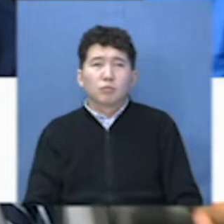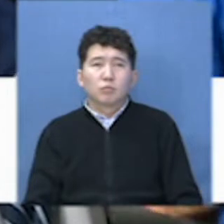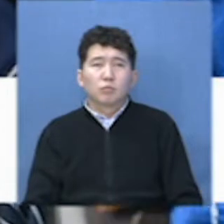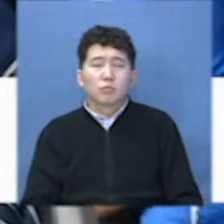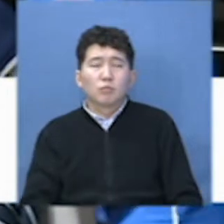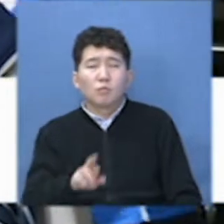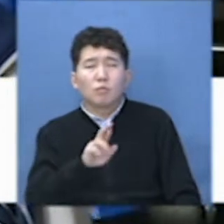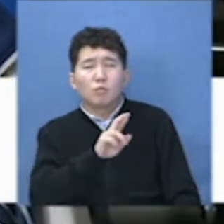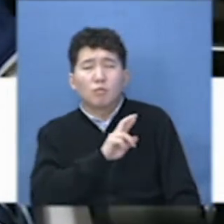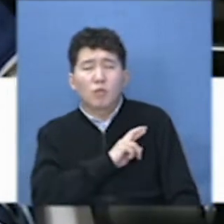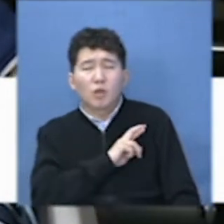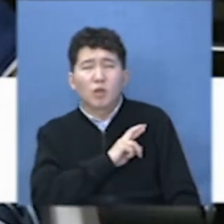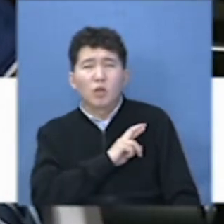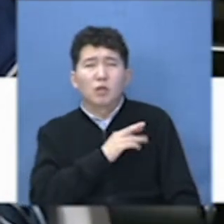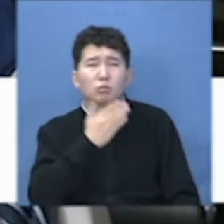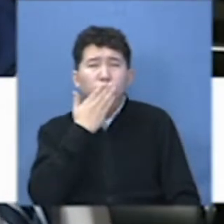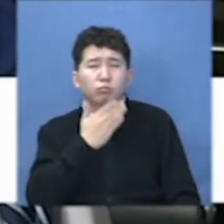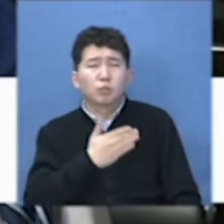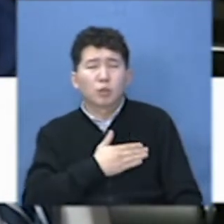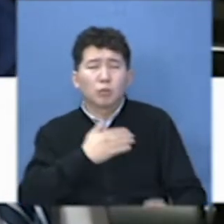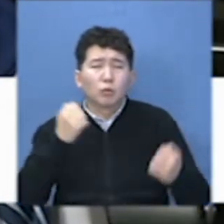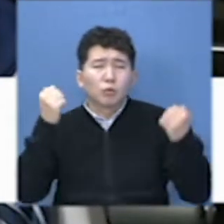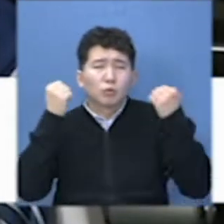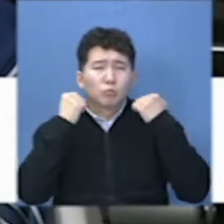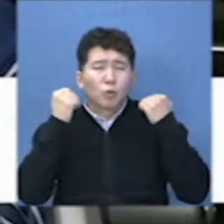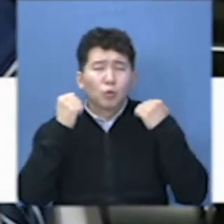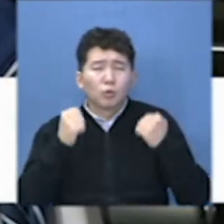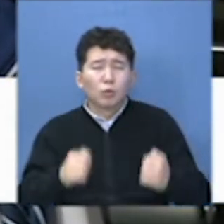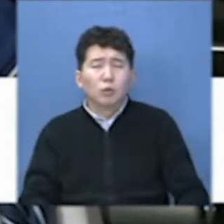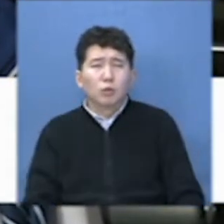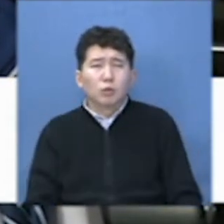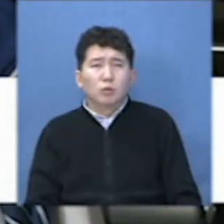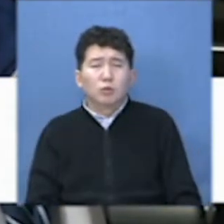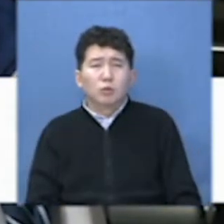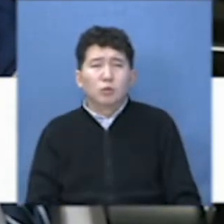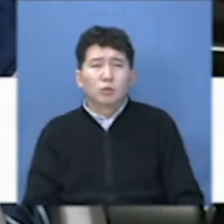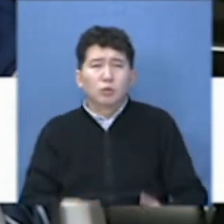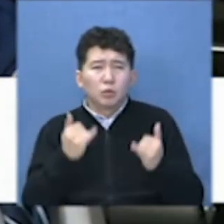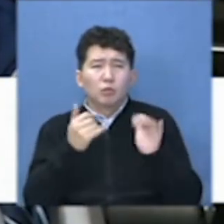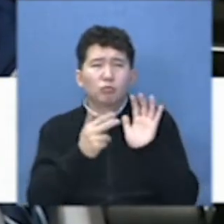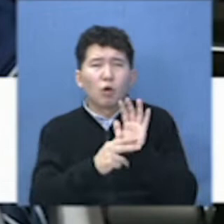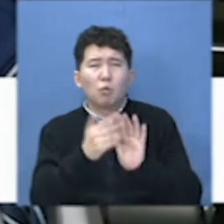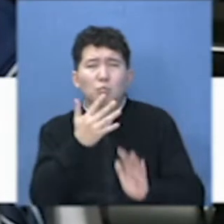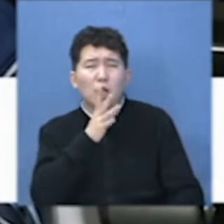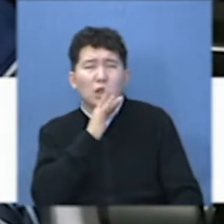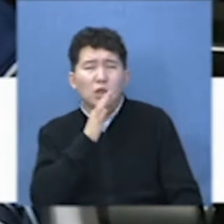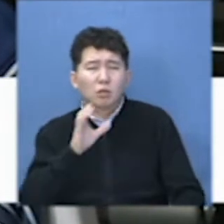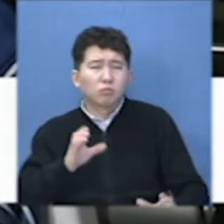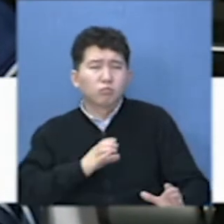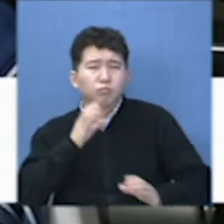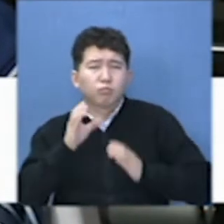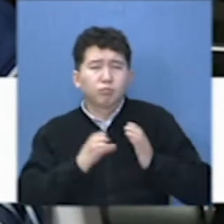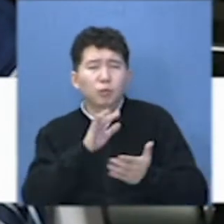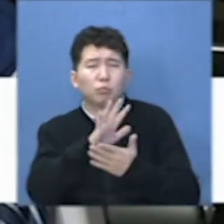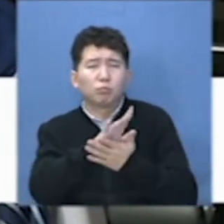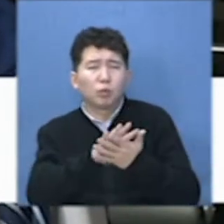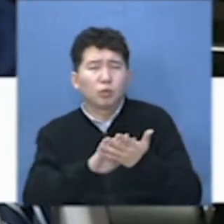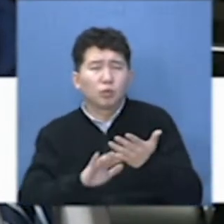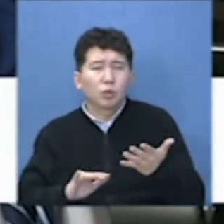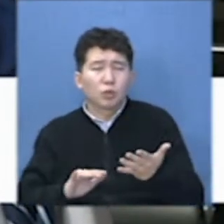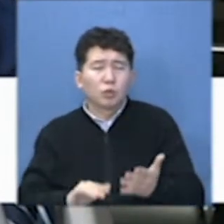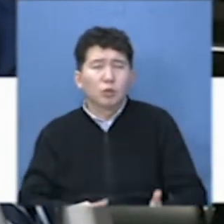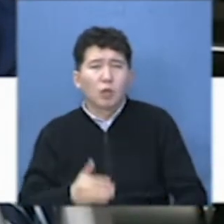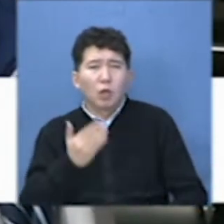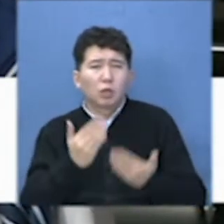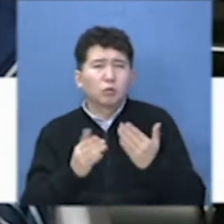барлық ғұмырымды спортқа арнаған жамын. Бір сәтке де тастаған емеспін. Тіпті қазір 80-нің зеңгірінен ассам да жаттығып жүремін. Себебі жаттықпасам өзімді